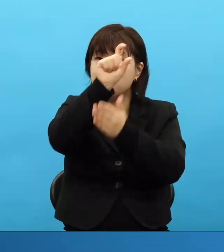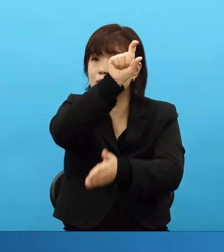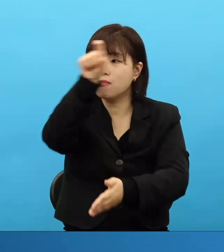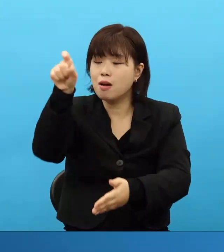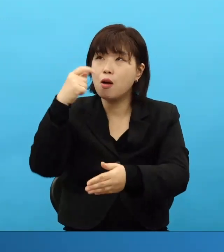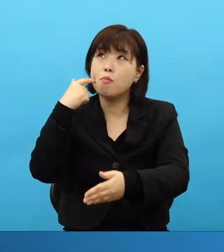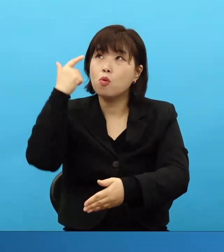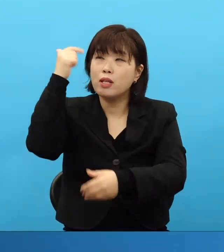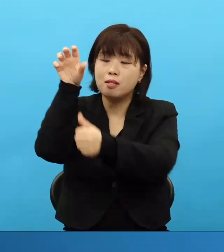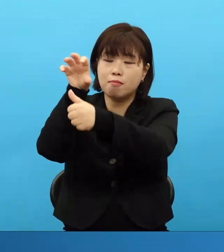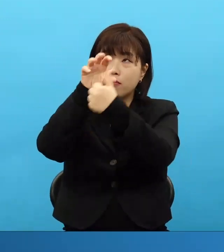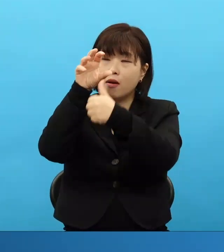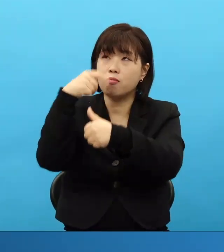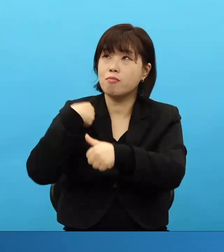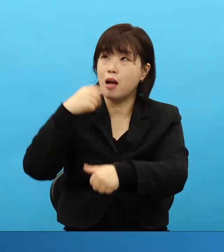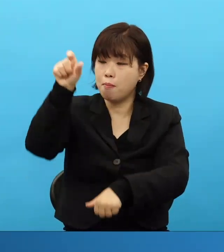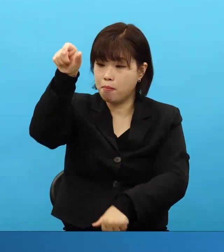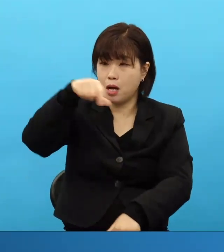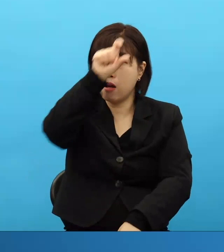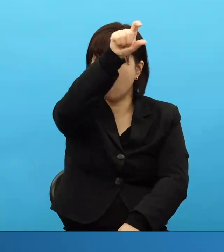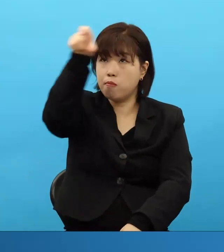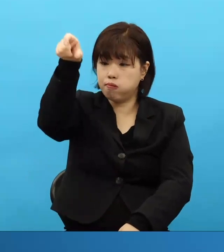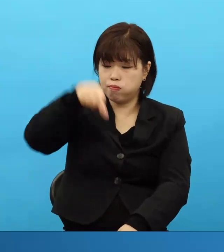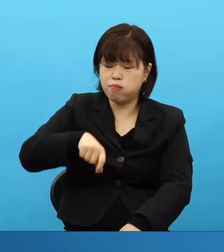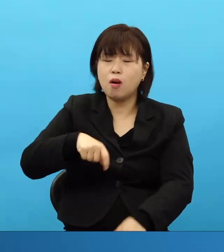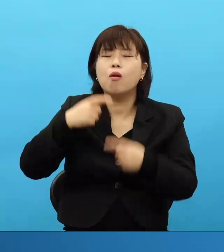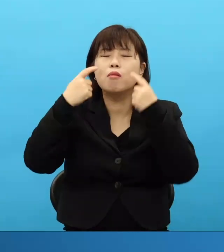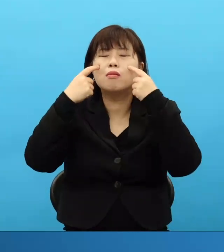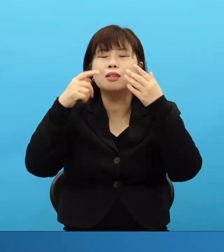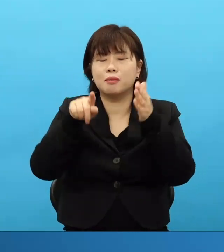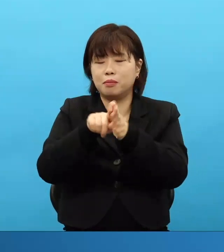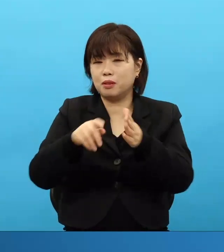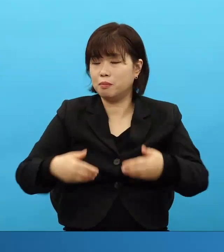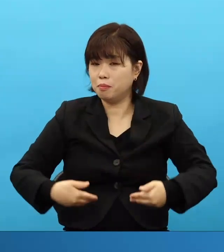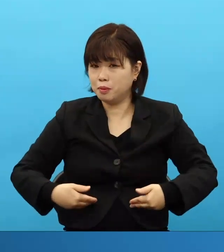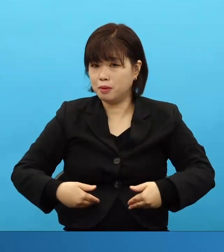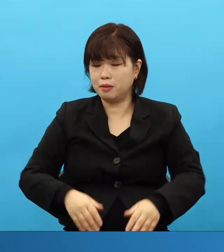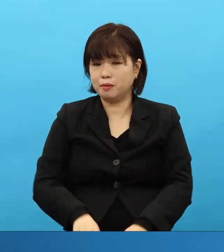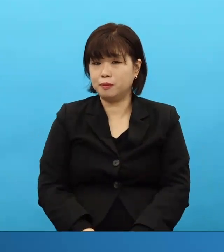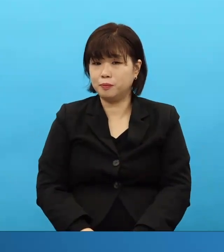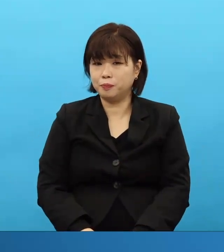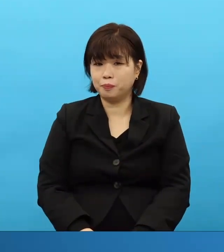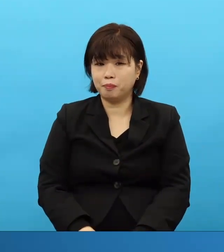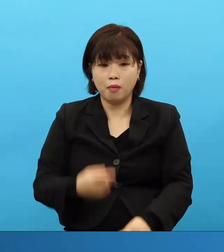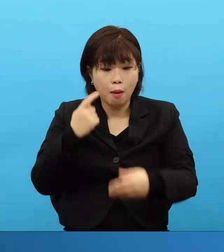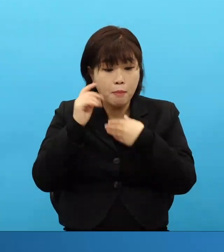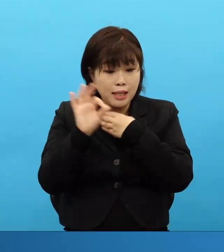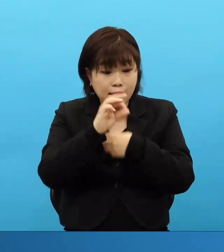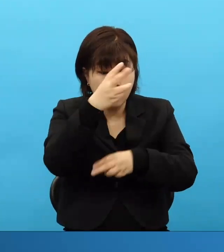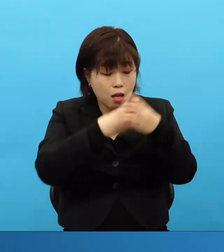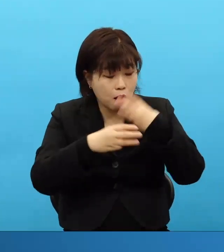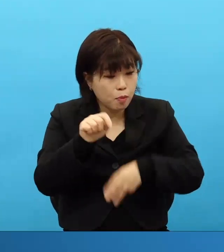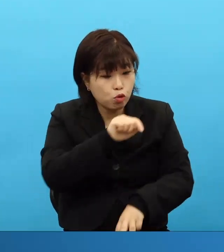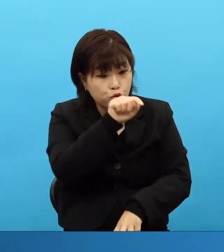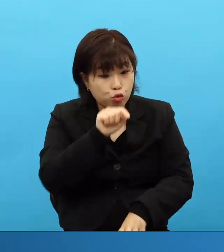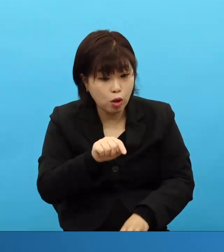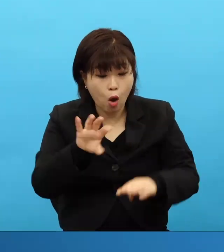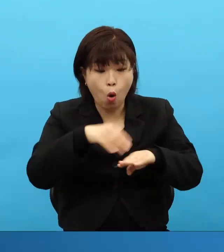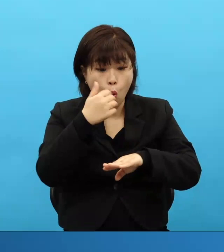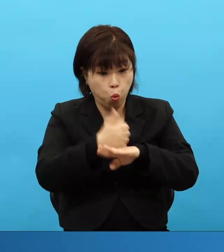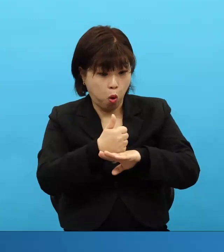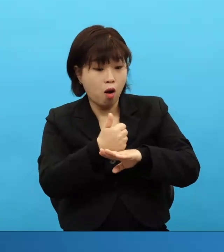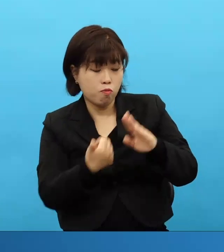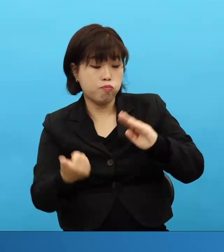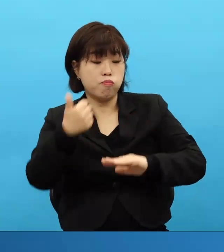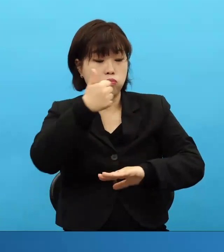중에 세계적인 왕이 될 사람이 있다면 하나님은 그 교회 목사님에게 메시지 주시겠죠. Therefore, among the remnants, is there going to be a world-class king that